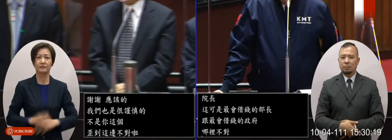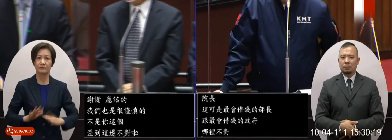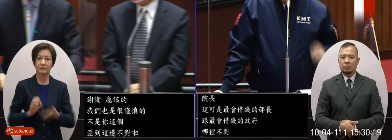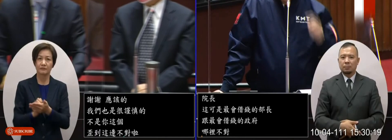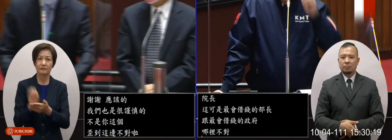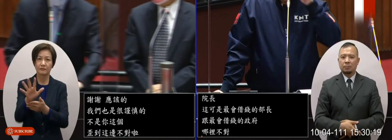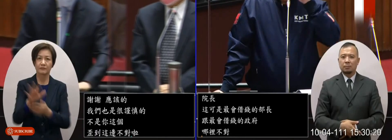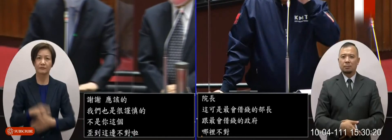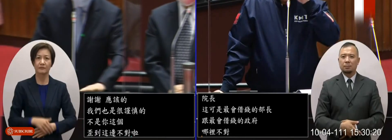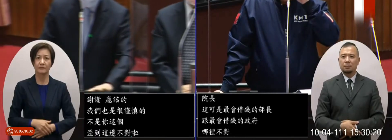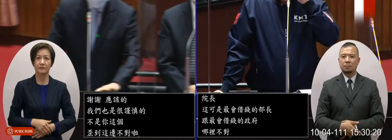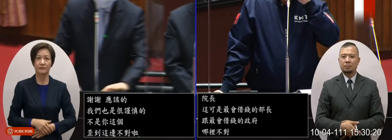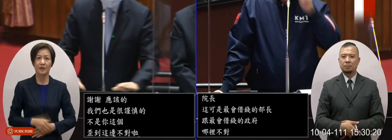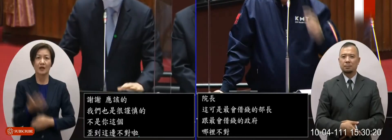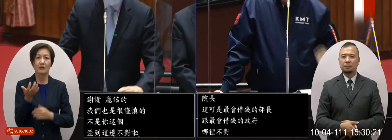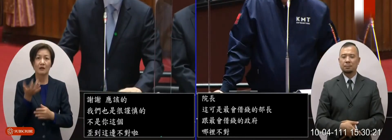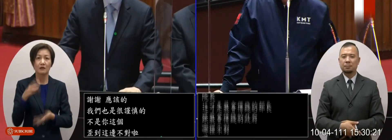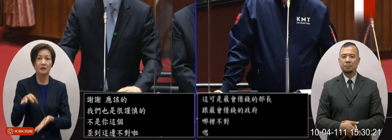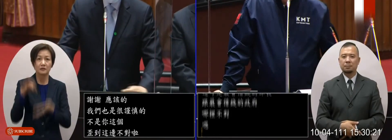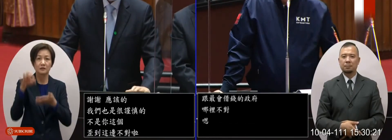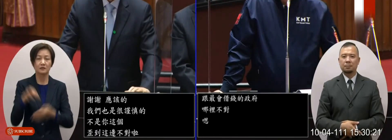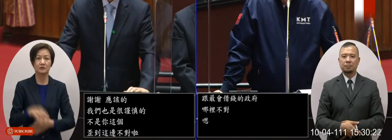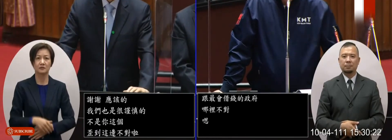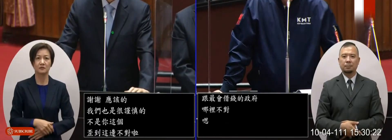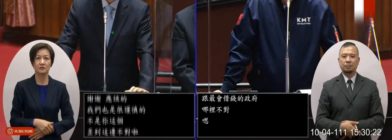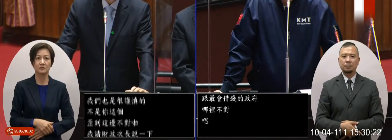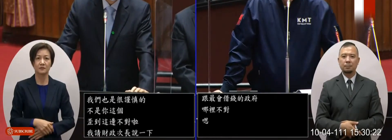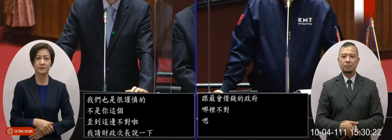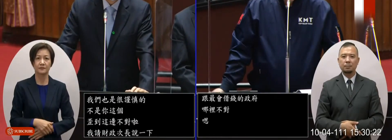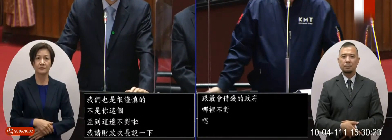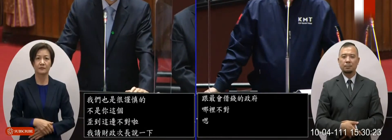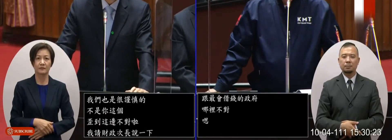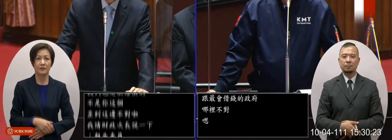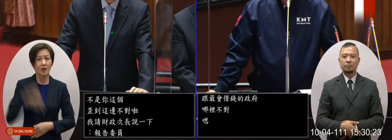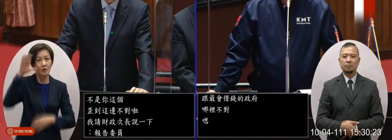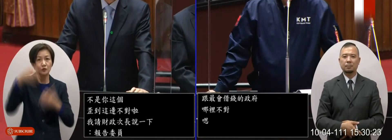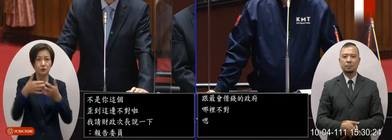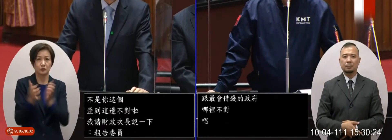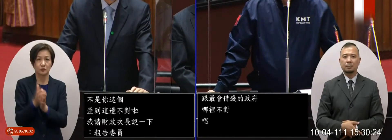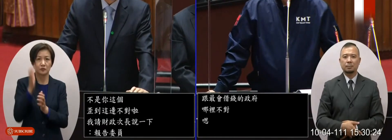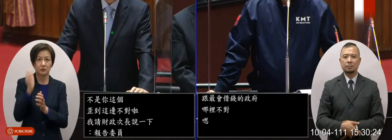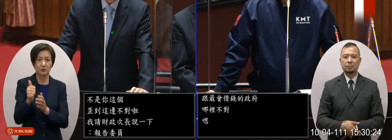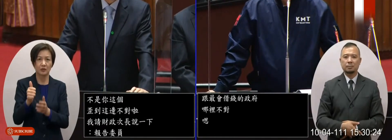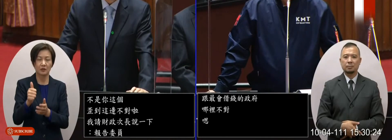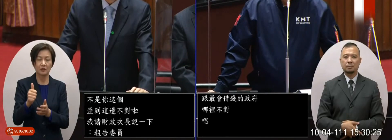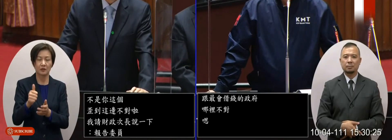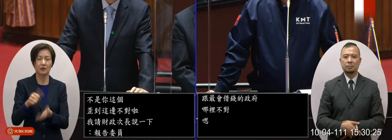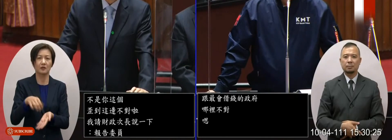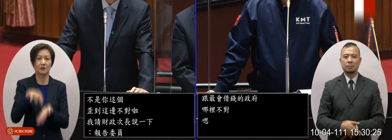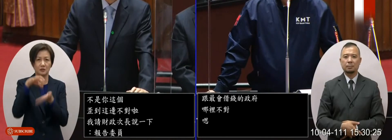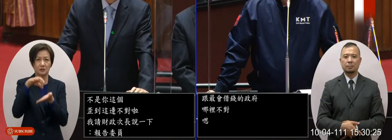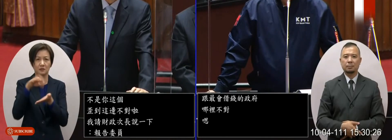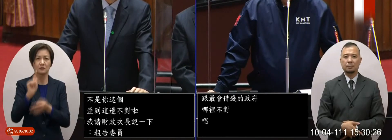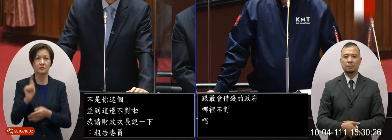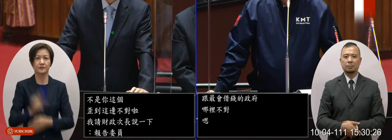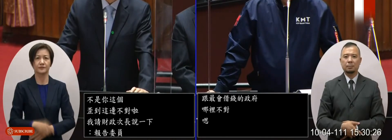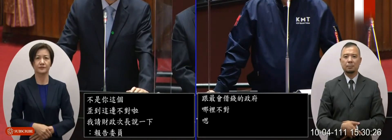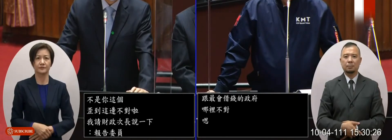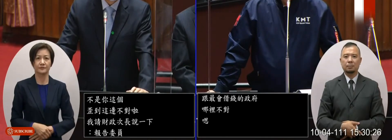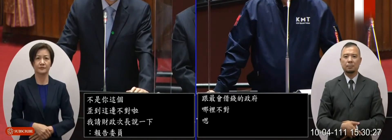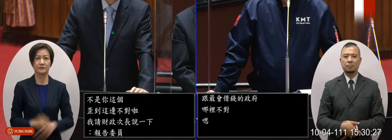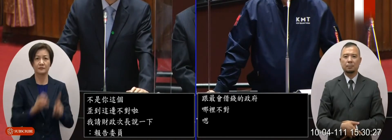就是刚才委员也提到了哈，就是刚才苏部长有特别提到，就是说他这个